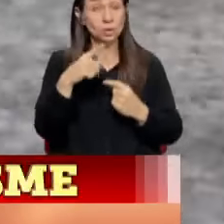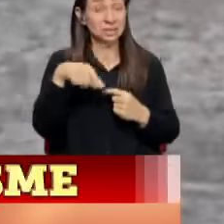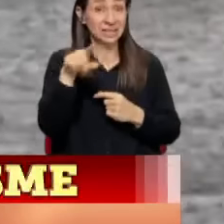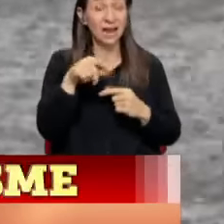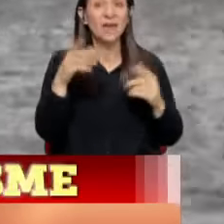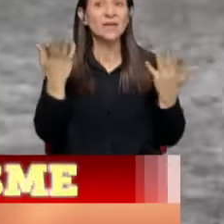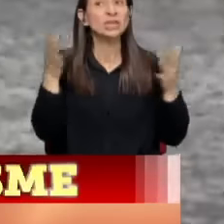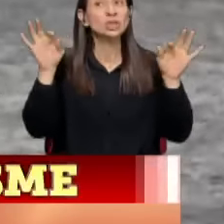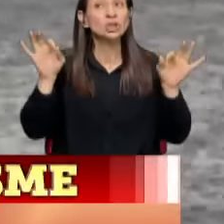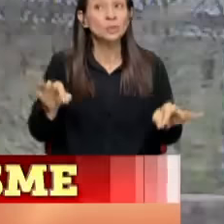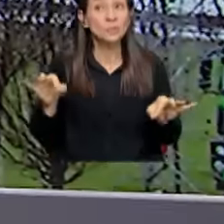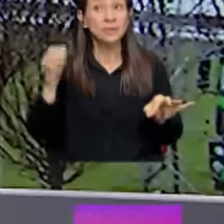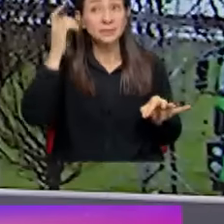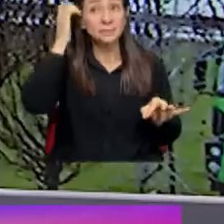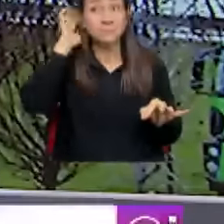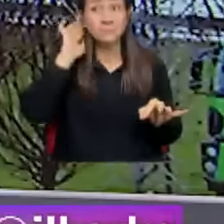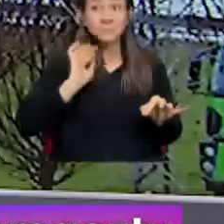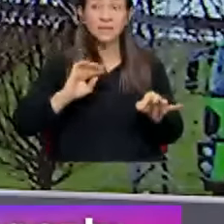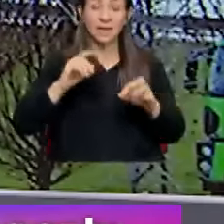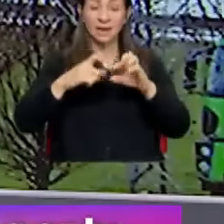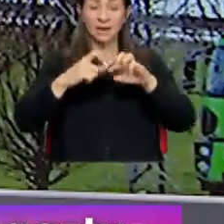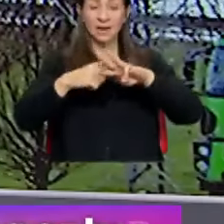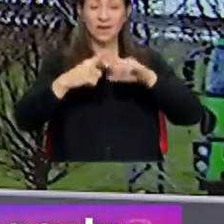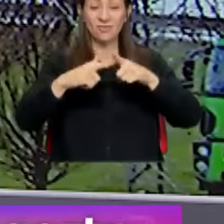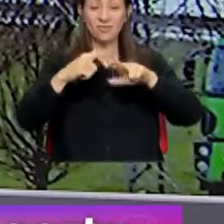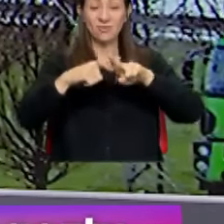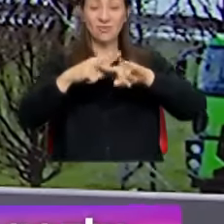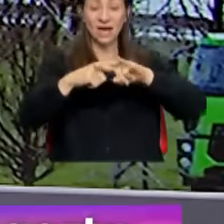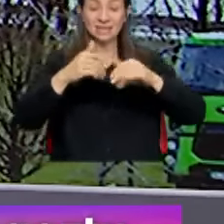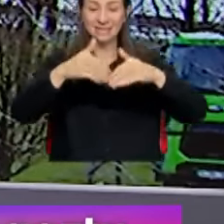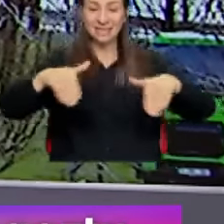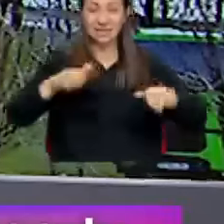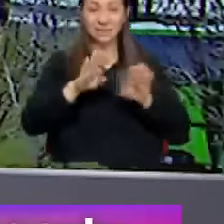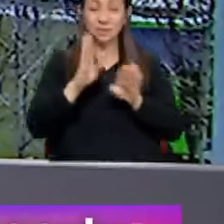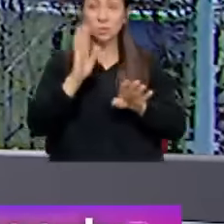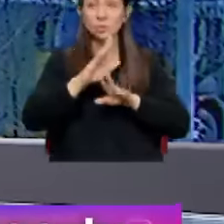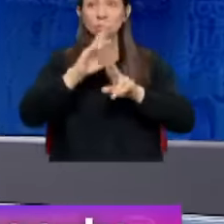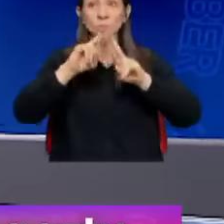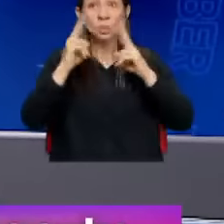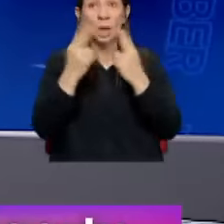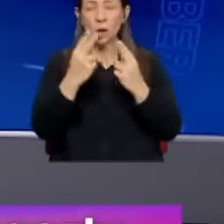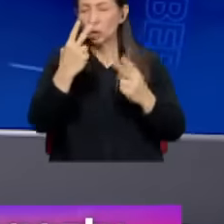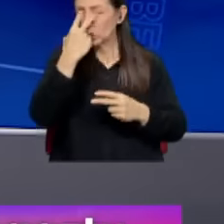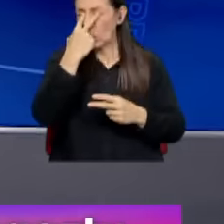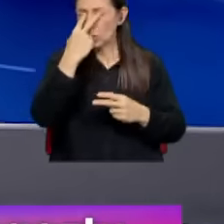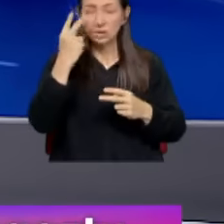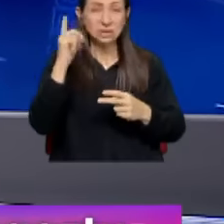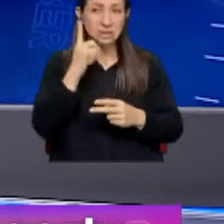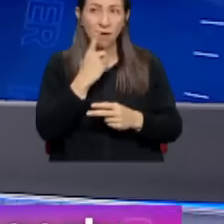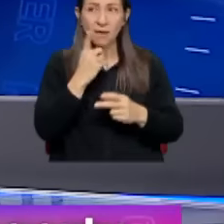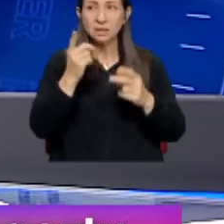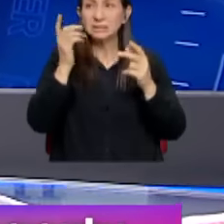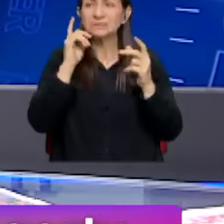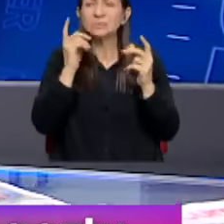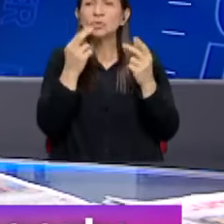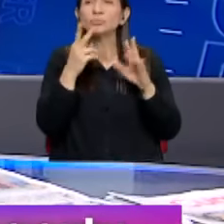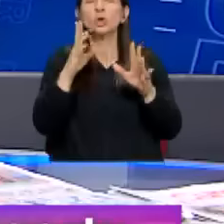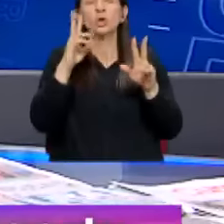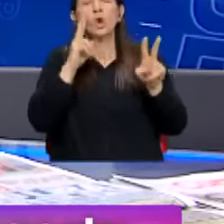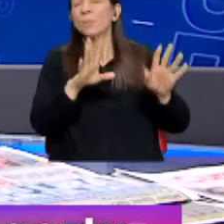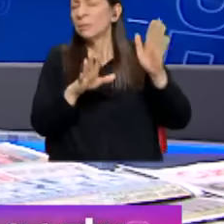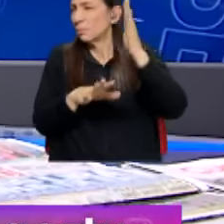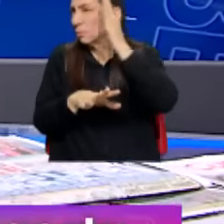ve şimdi Refah sınır kapısına gideceğiz. Dünya kör, sağır, dilsiz, görmezden geliyor. Ne